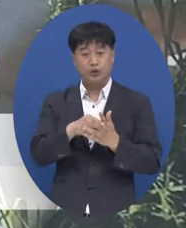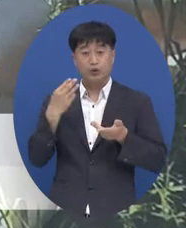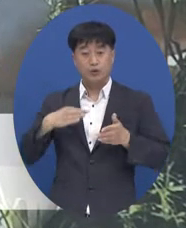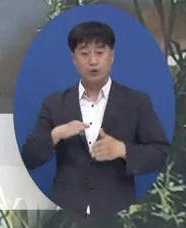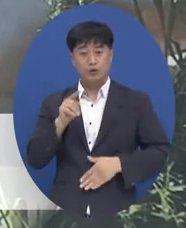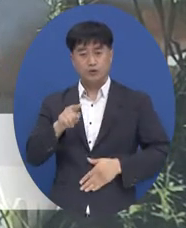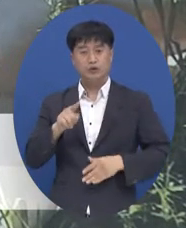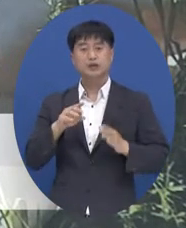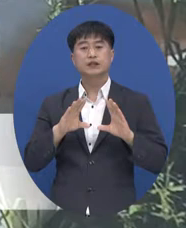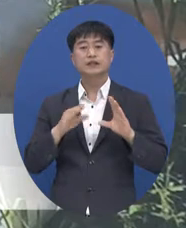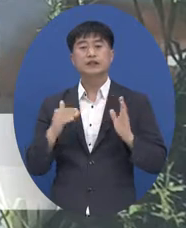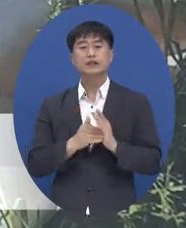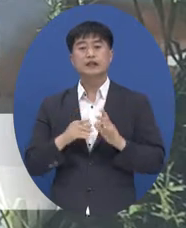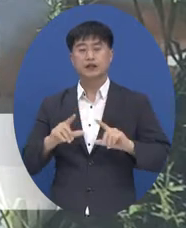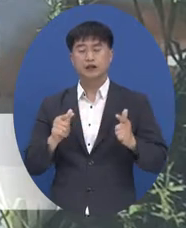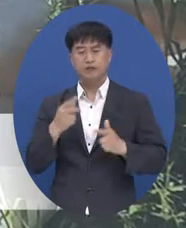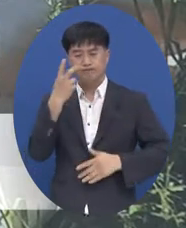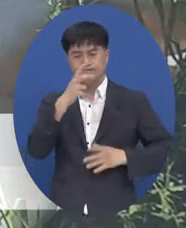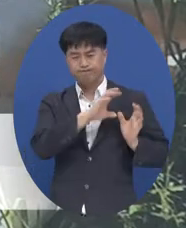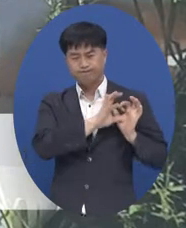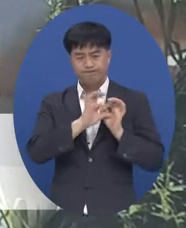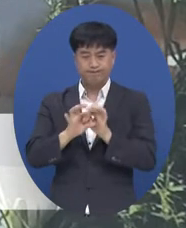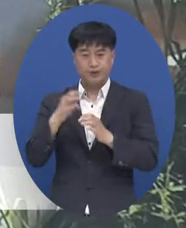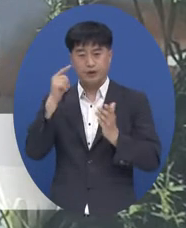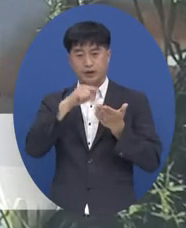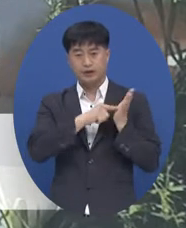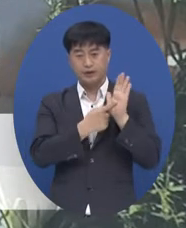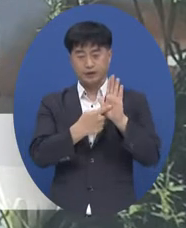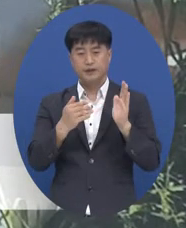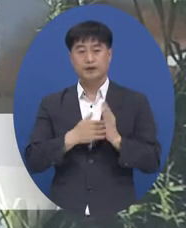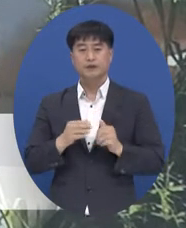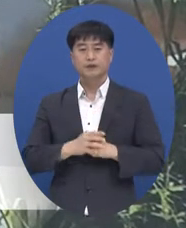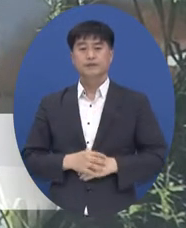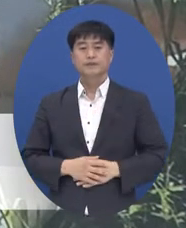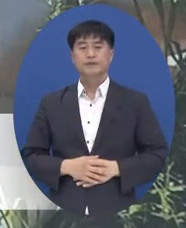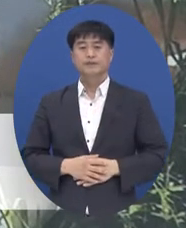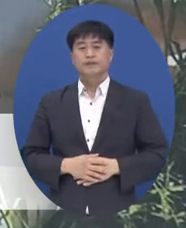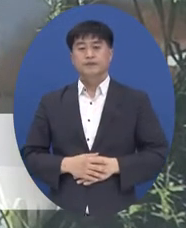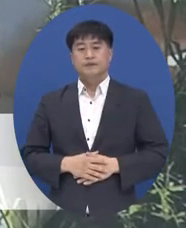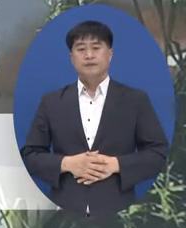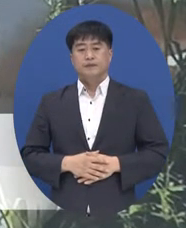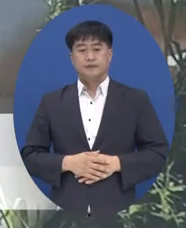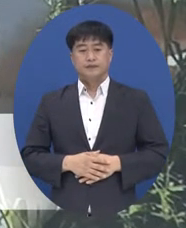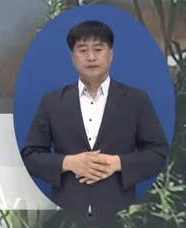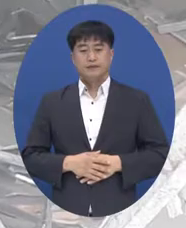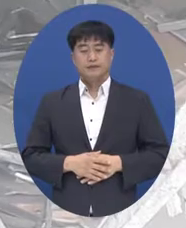경기도는 여기서 그치지 않고 수사를 지속할 방침이라고 밝혔습니다. 최재원 기자의 보도입니다.